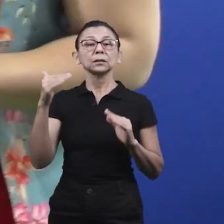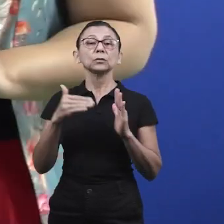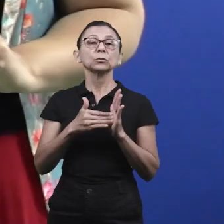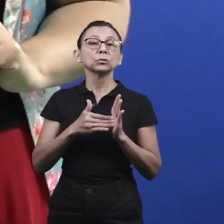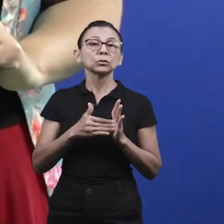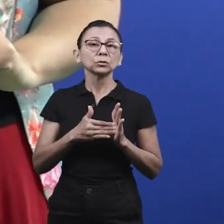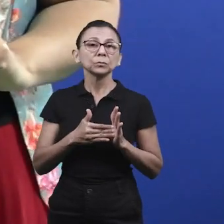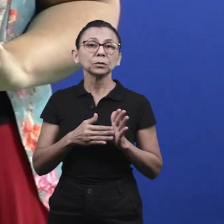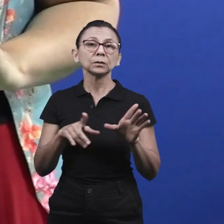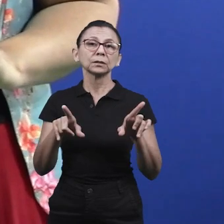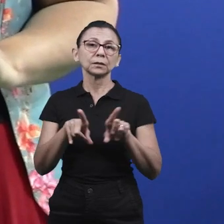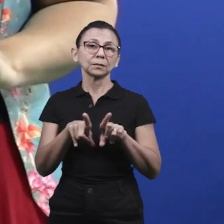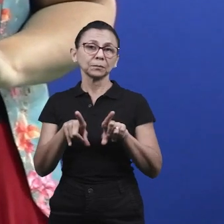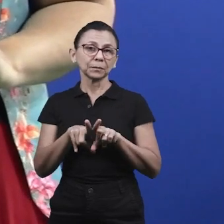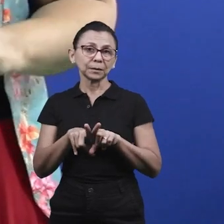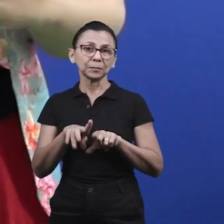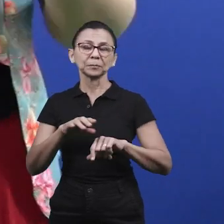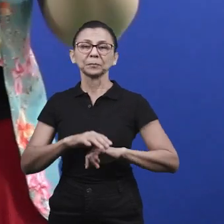c'est